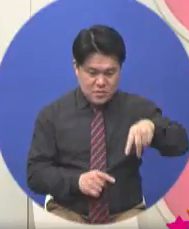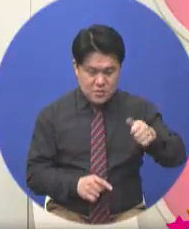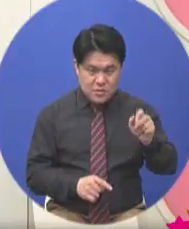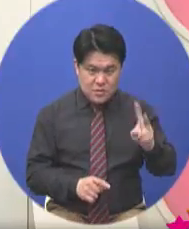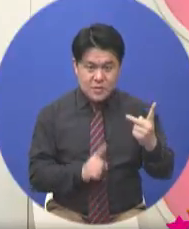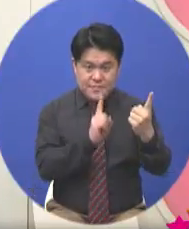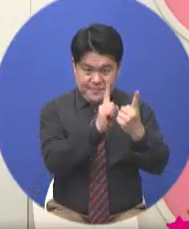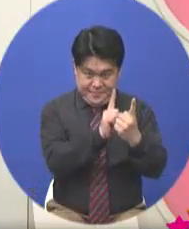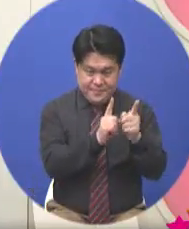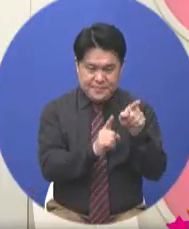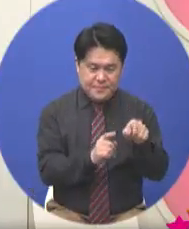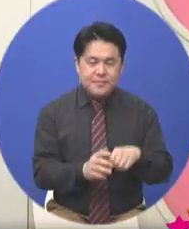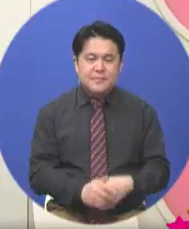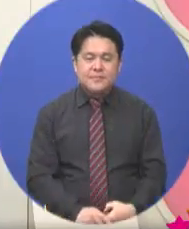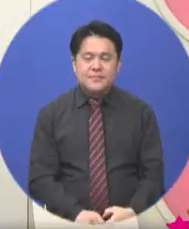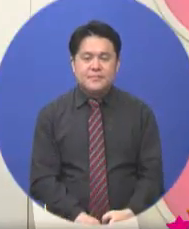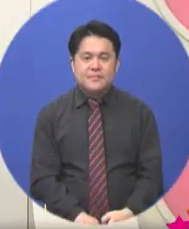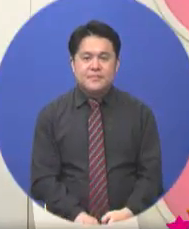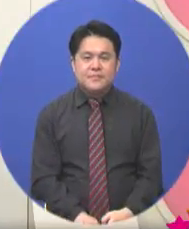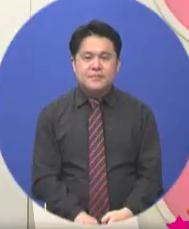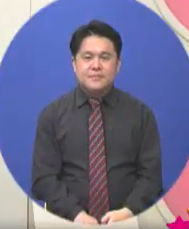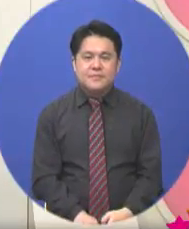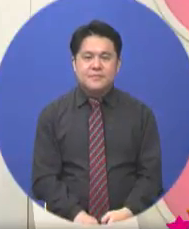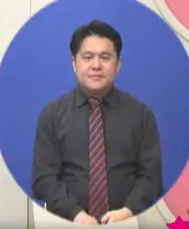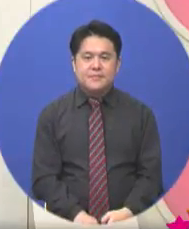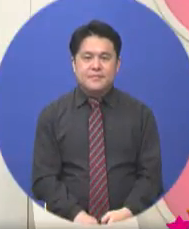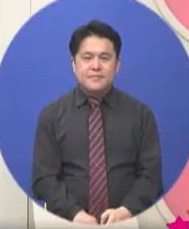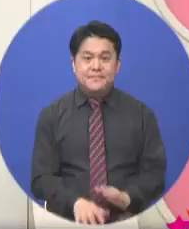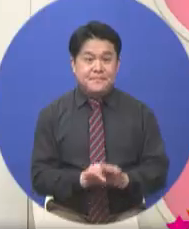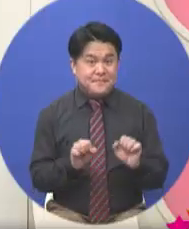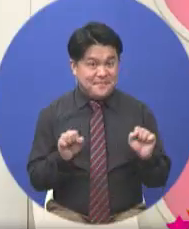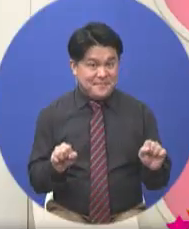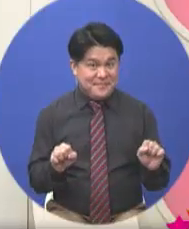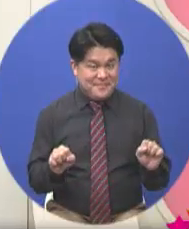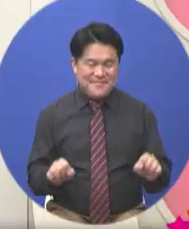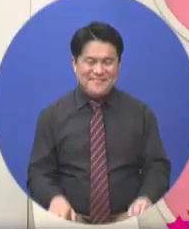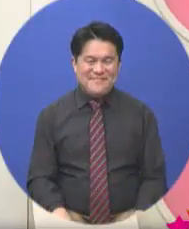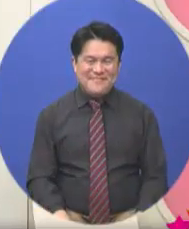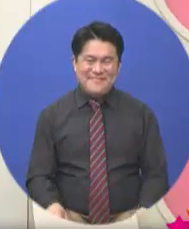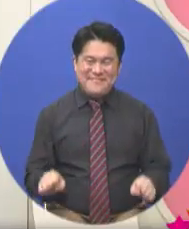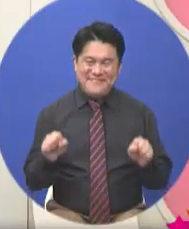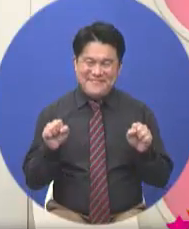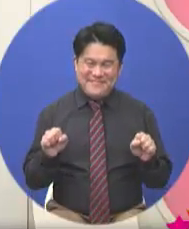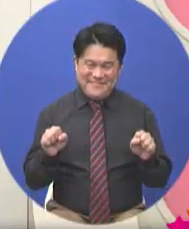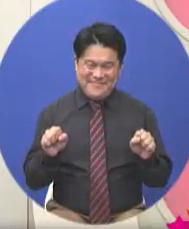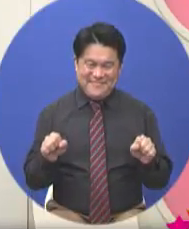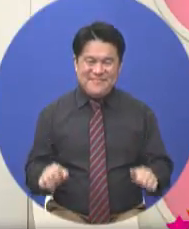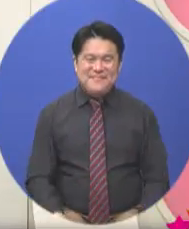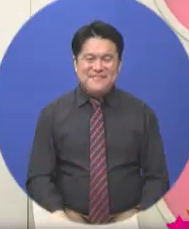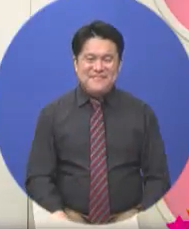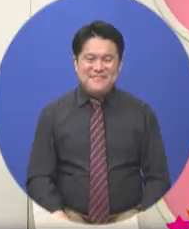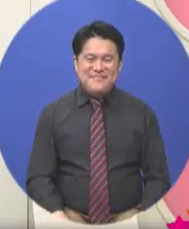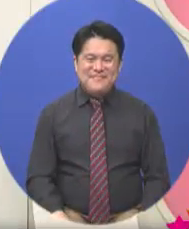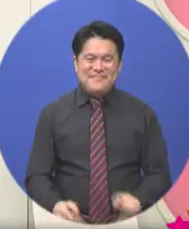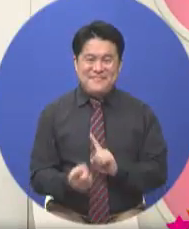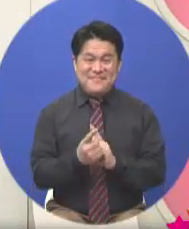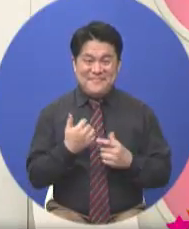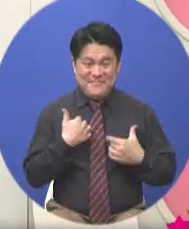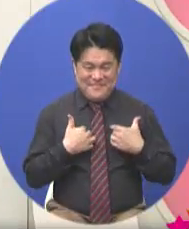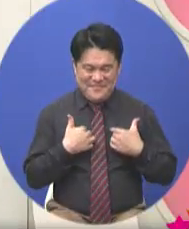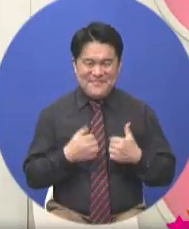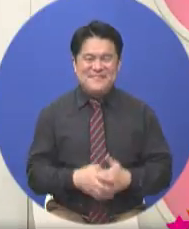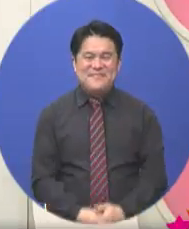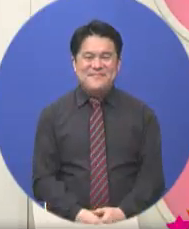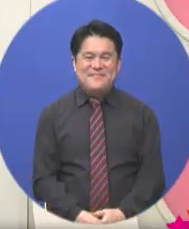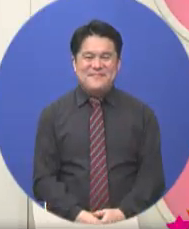이주현님으로 연결해 보도록 하겠습니다. 모셔주세요. 안녕하세요. 안녕하세요. 네, 반갑습니다.